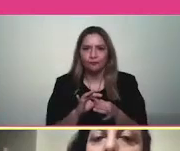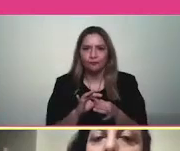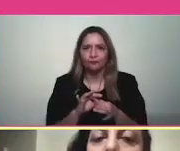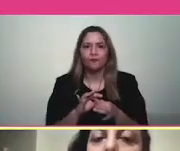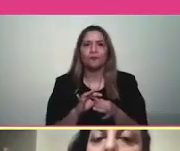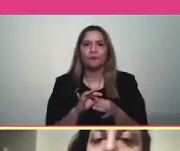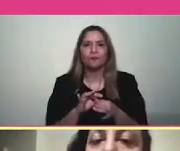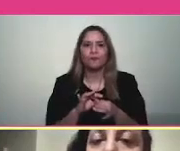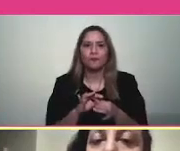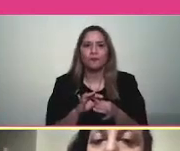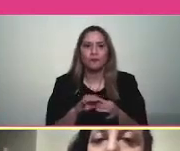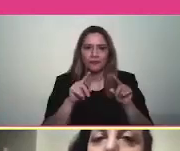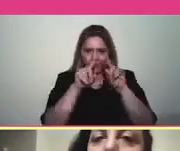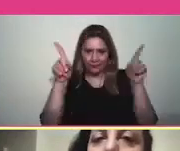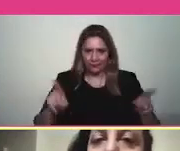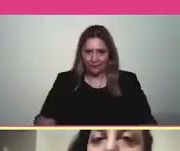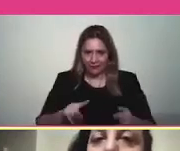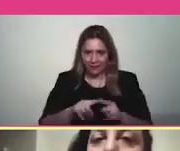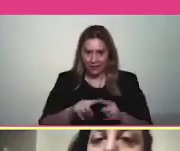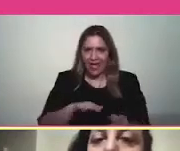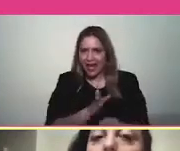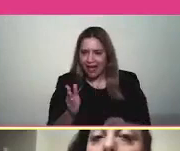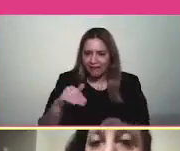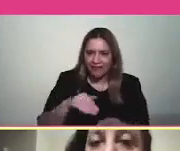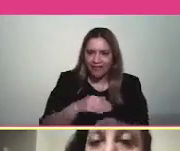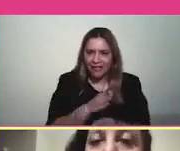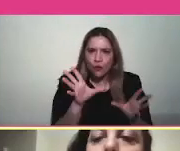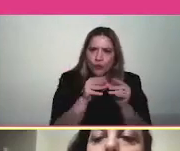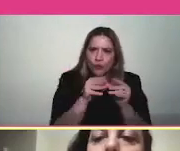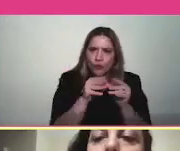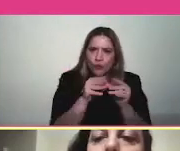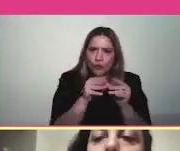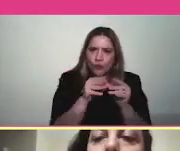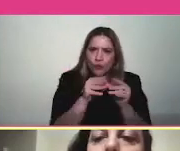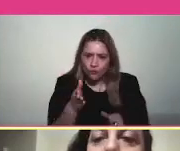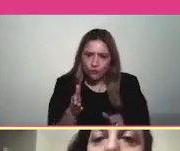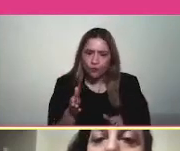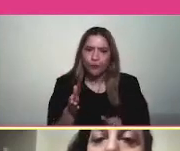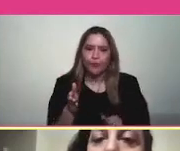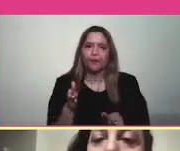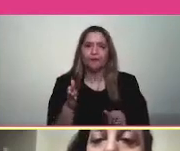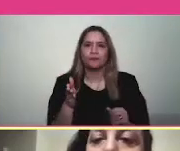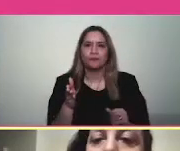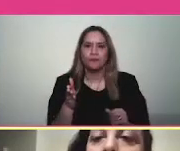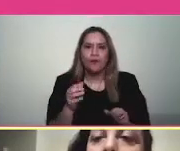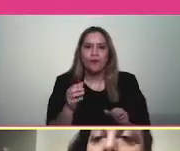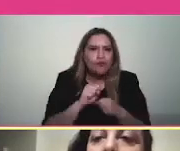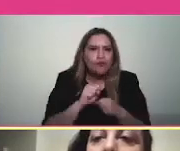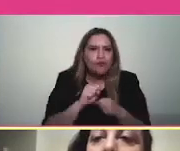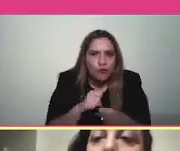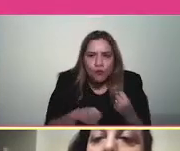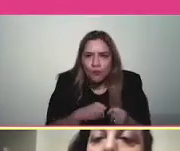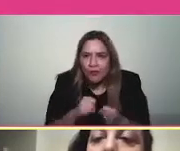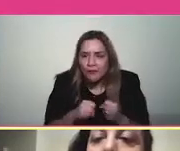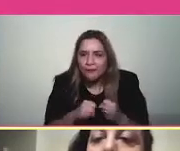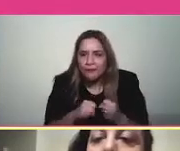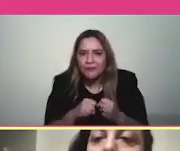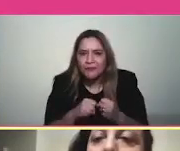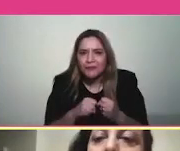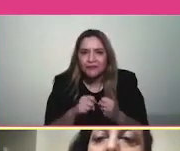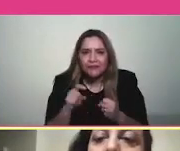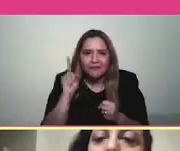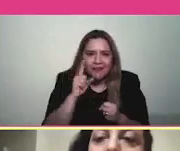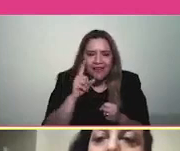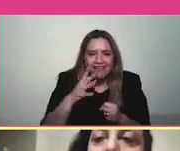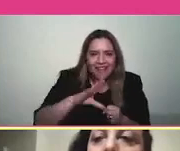σε αυτό το λαβύρινθο που είναι ο λαβύρινθος του Μινόταυρου και προσπαθούμε, η Βασιλική Βέη